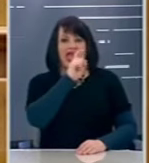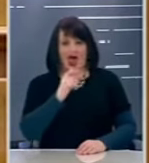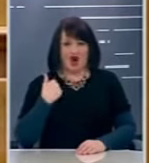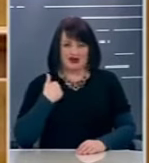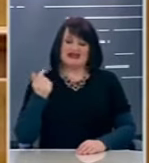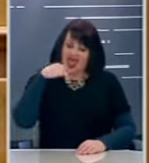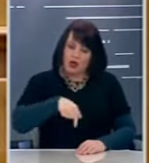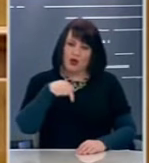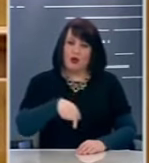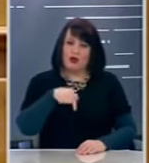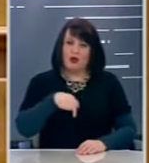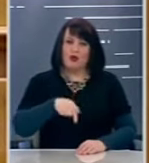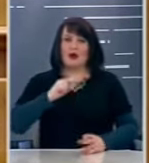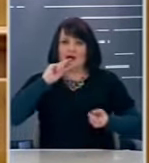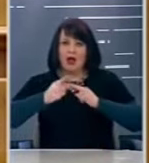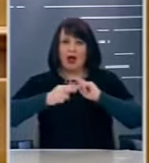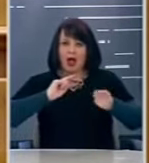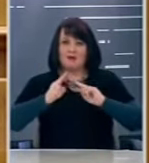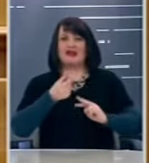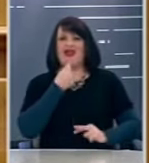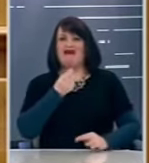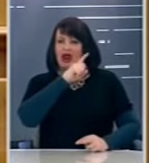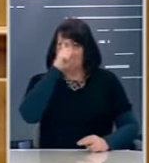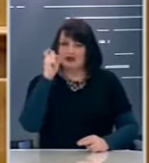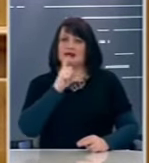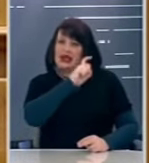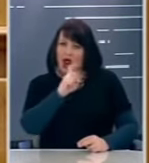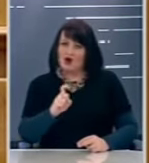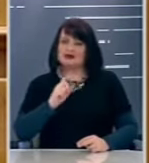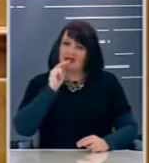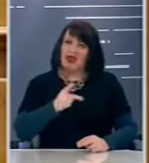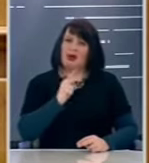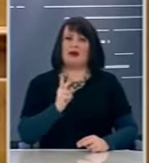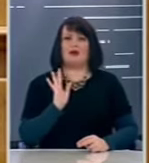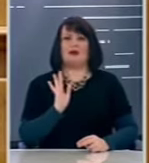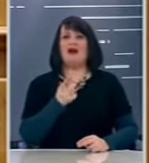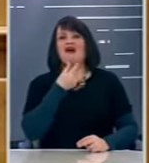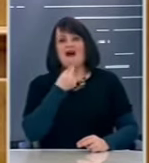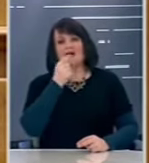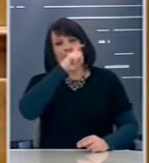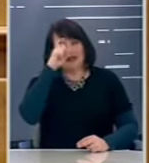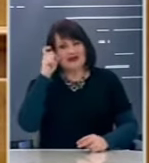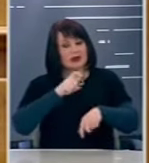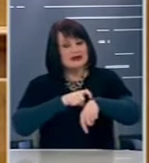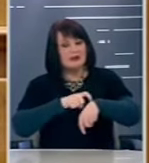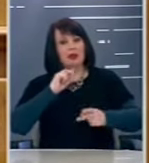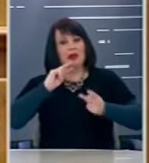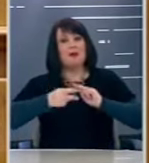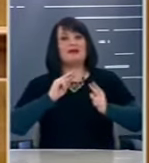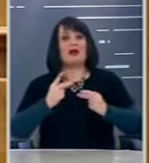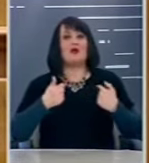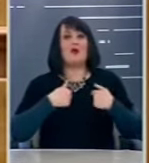Θα είμαι εδώ για να απαντάω και εύκολες και δύσκολες ερωτήσεις. Και σε εύκολες και σε δύσκολες στιγμές. Διότι